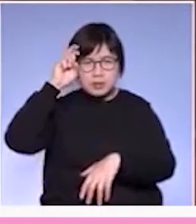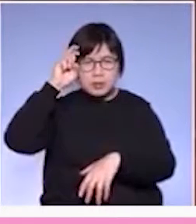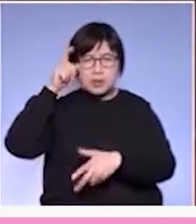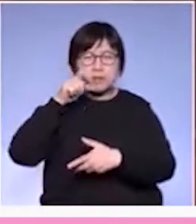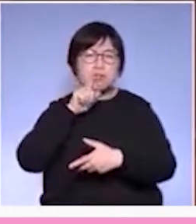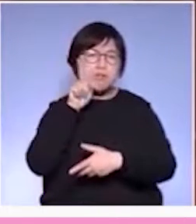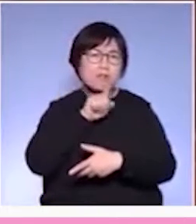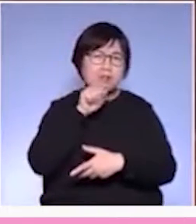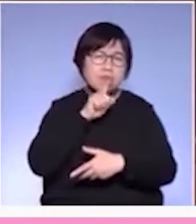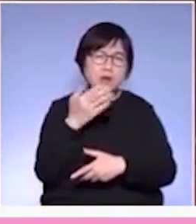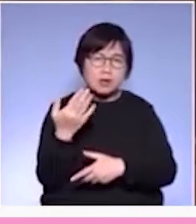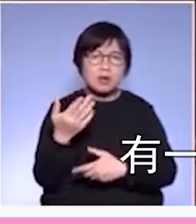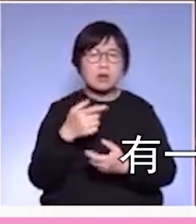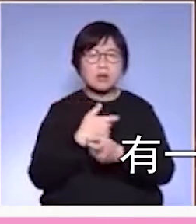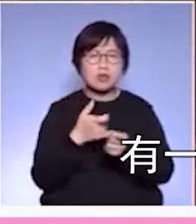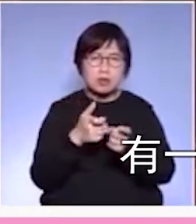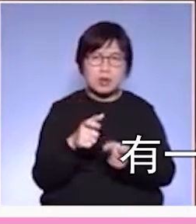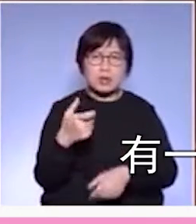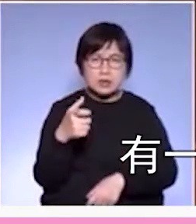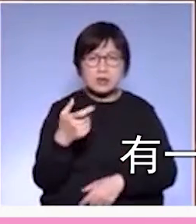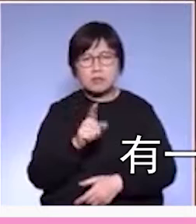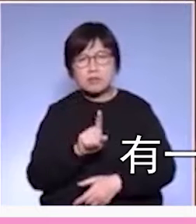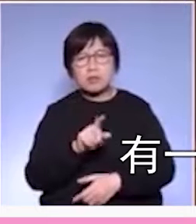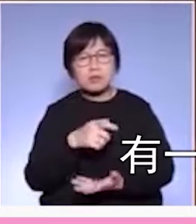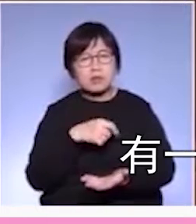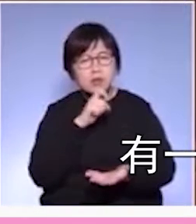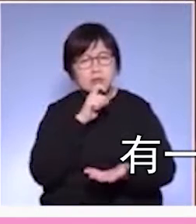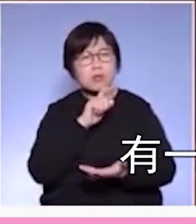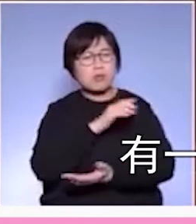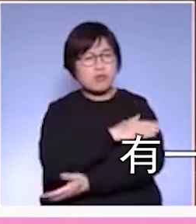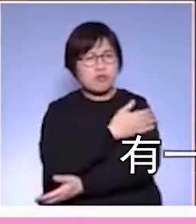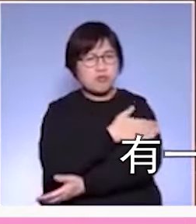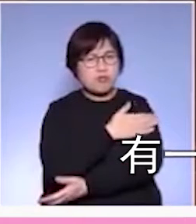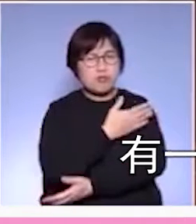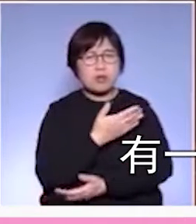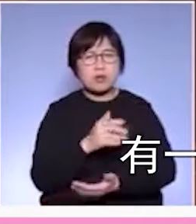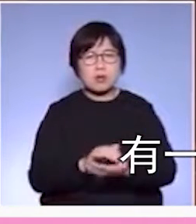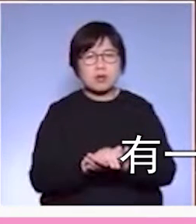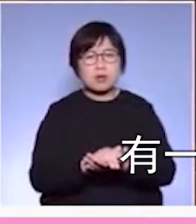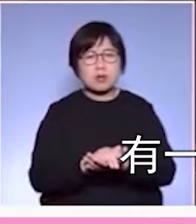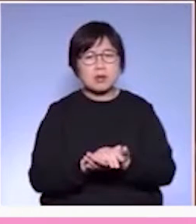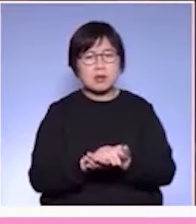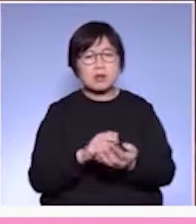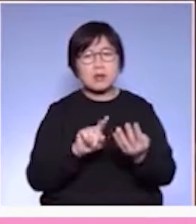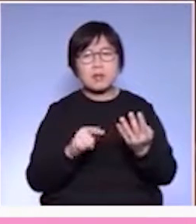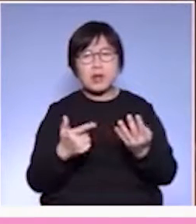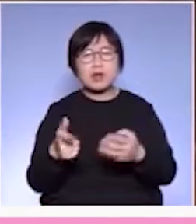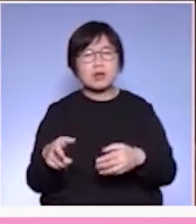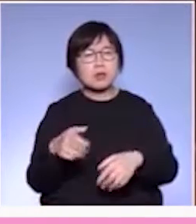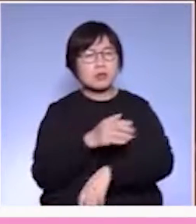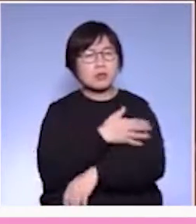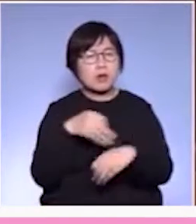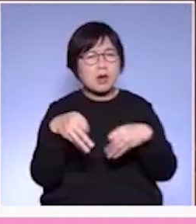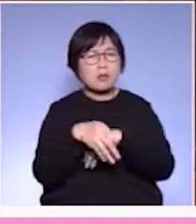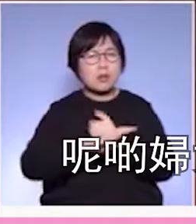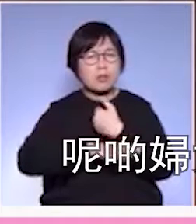數同埋嗰個薪金之外咧，就係究竟有一啲僱員佢哋並唔係喺4/18嘅僱傭合約保障範圍之